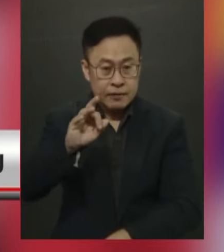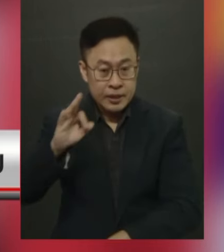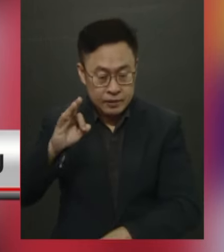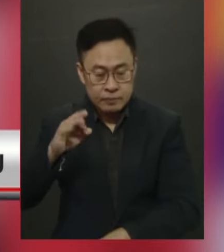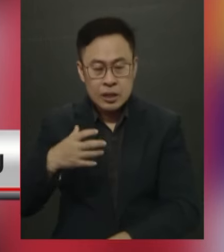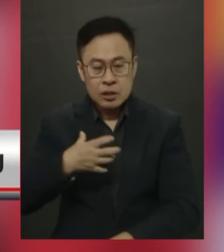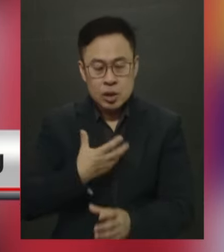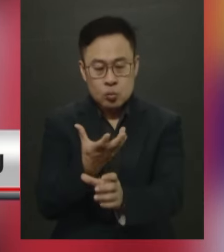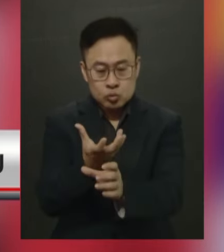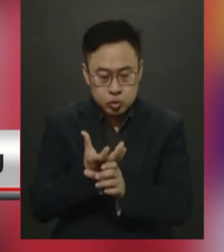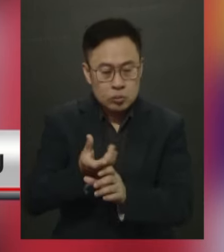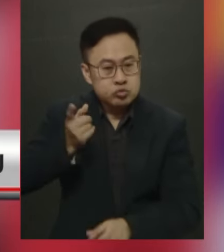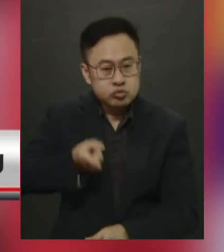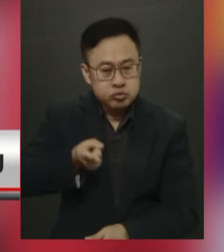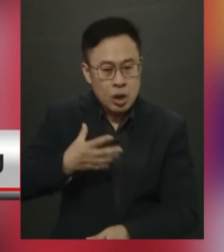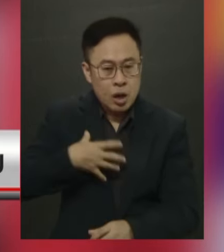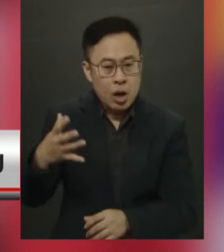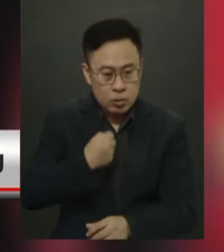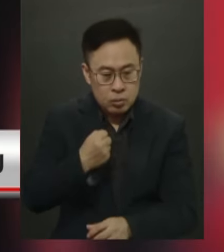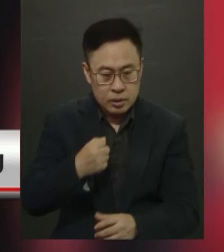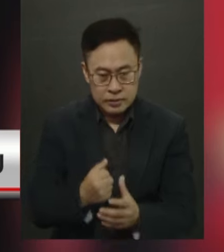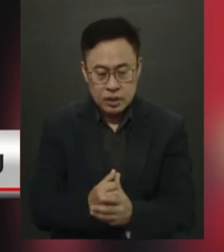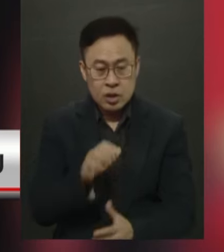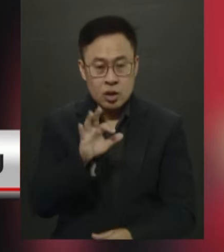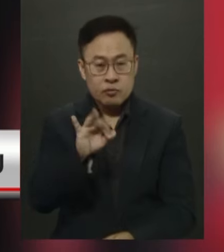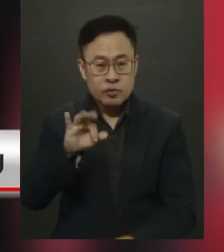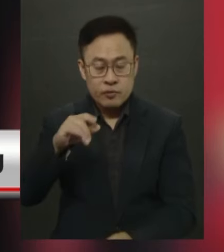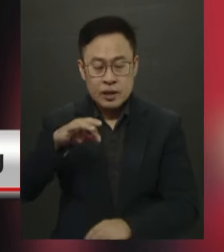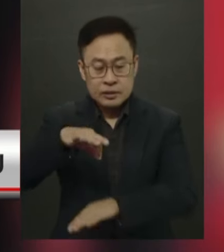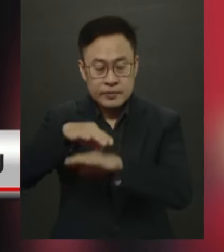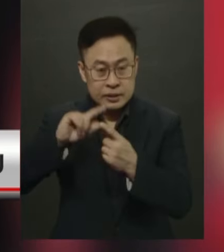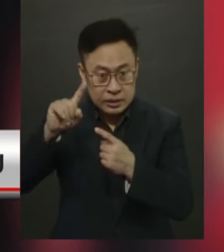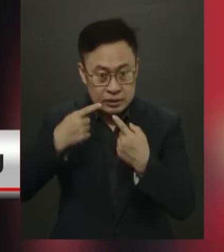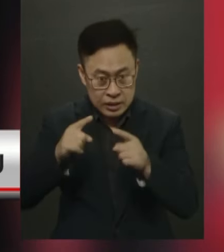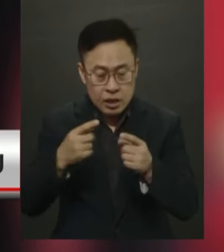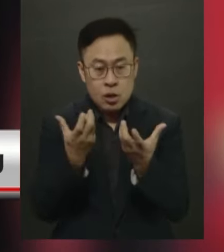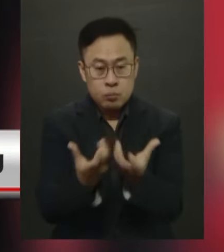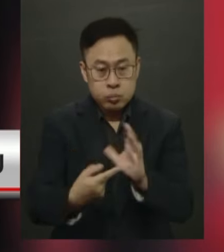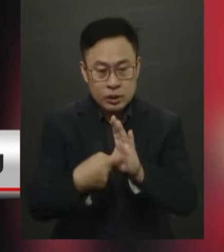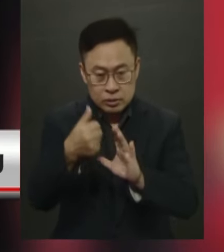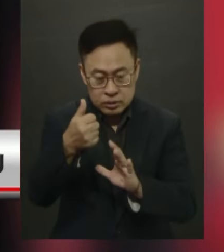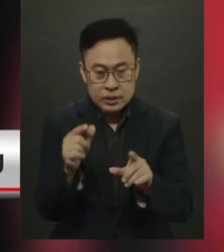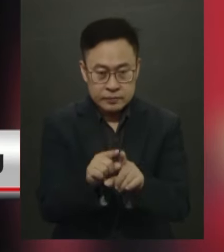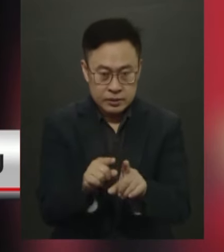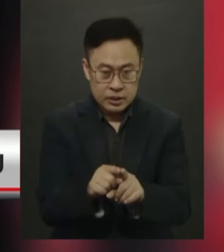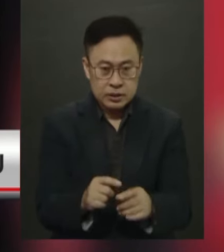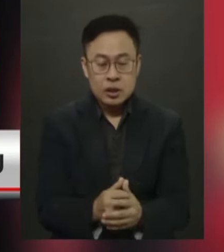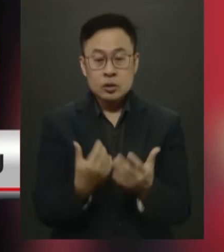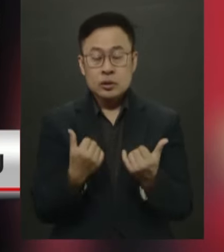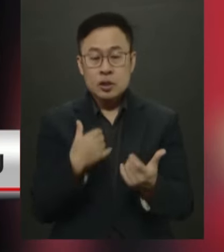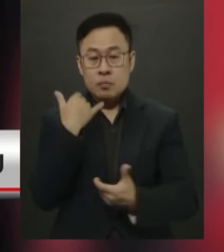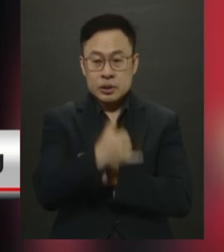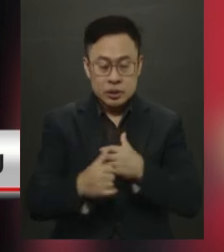พิสูจน์ว่าเราก็เป็นเบอร์หนึ่งอาเซียนนะไม่ใช่แค่ฟีฟ่าแรงกิ้งที่เป็นที่หนึ่งผลงานต้องได้ด้วย ใช่แล้ว ยิ่งตอนนี้เนี่ยคู่แข่งเร